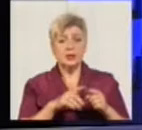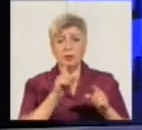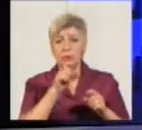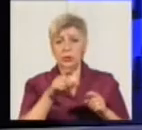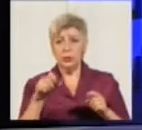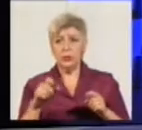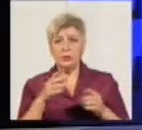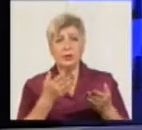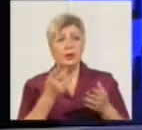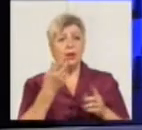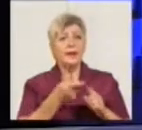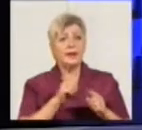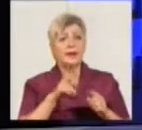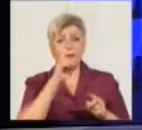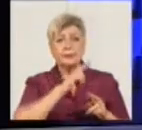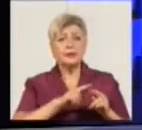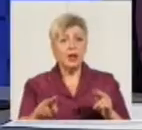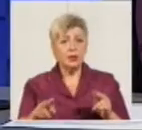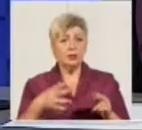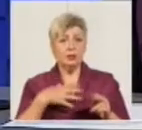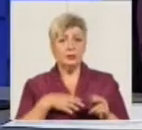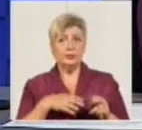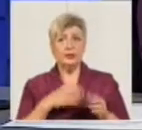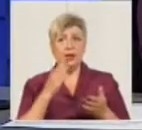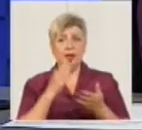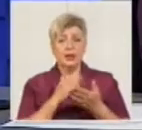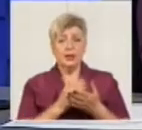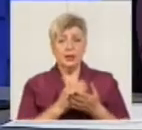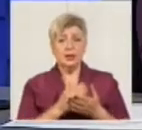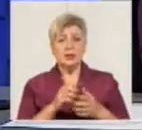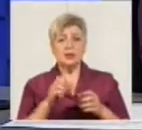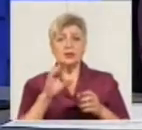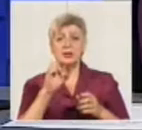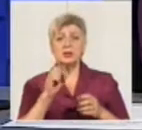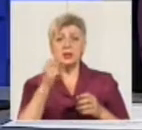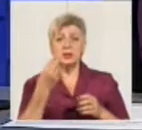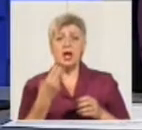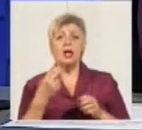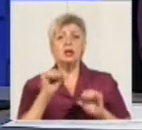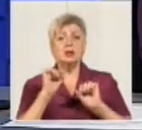війні? Ну, є соціальний захист, це пенсія. Але, на